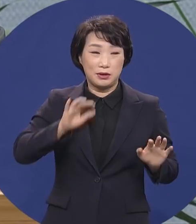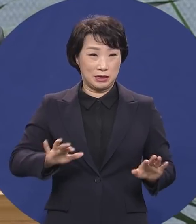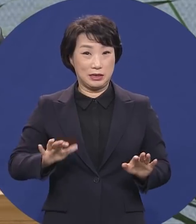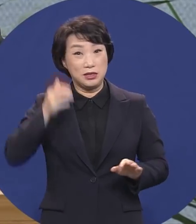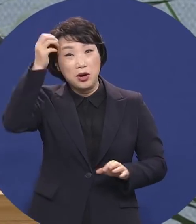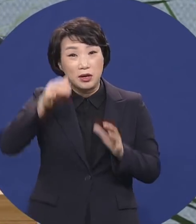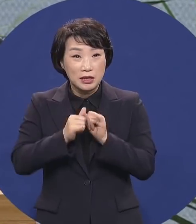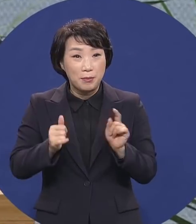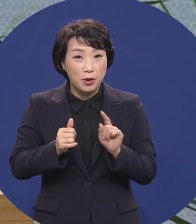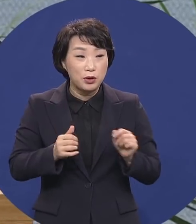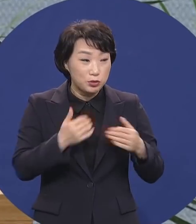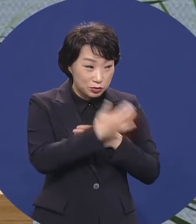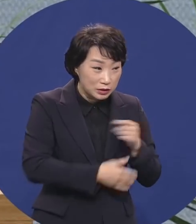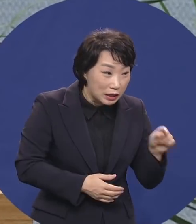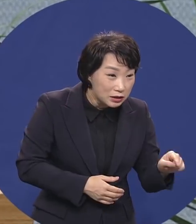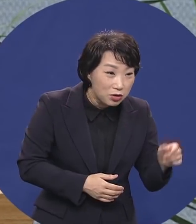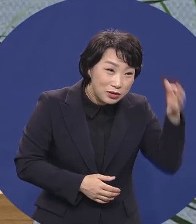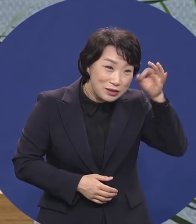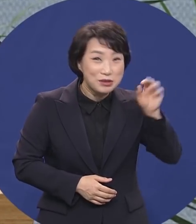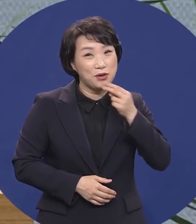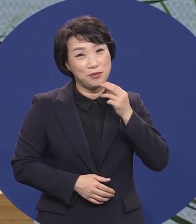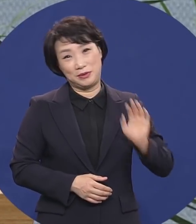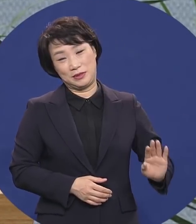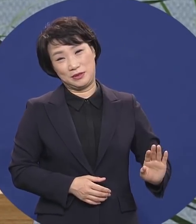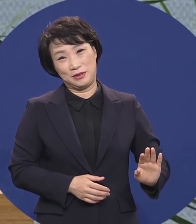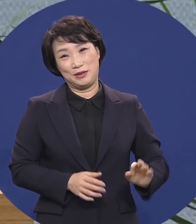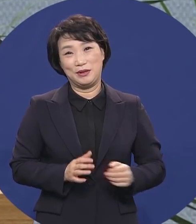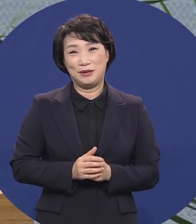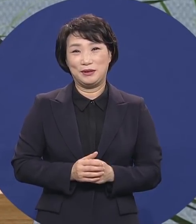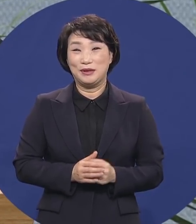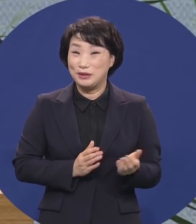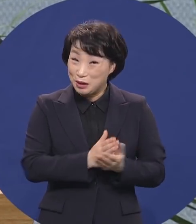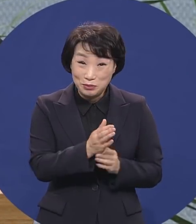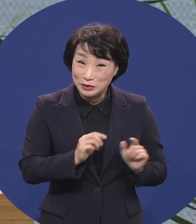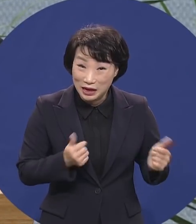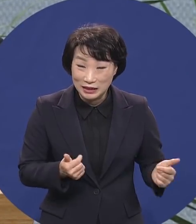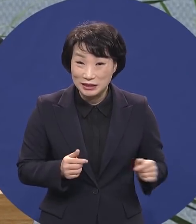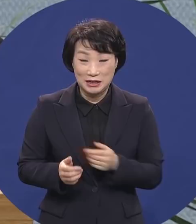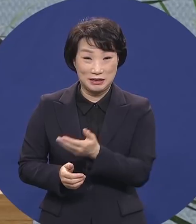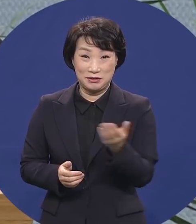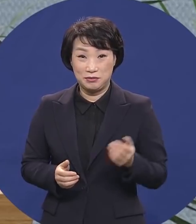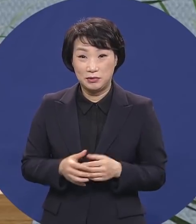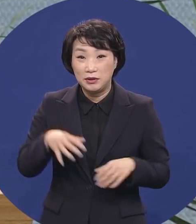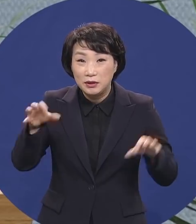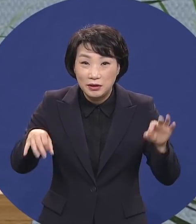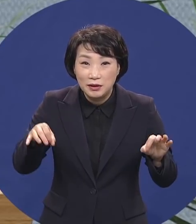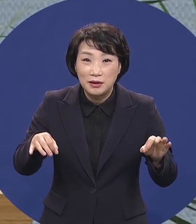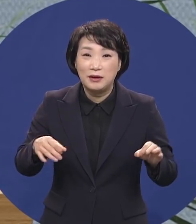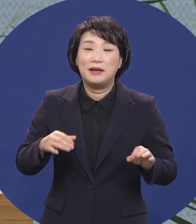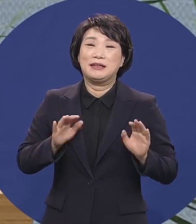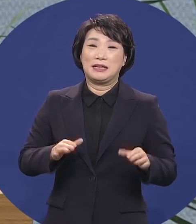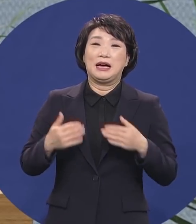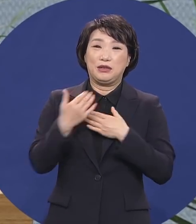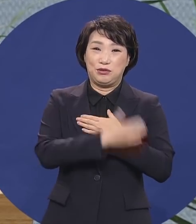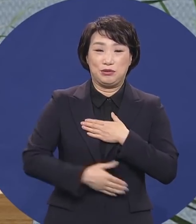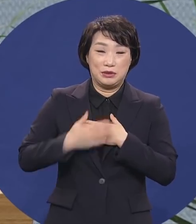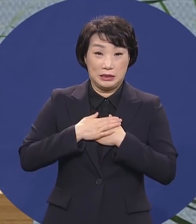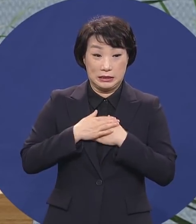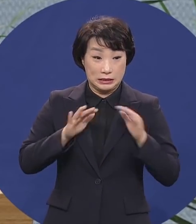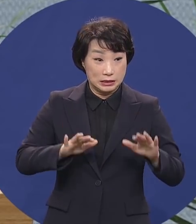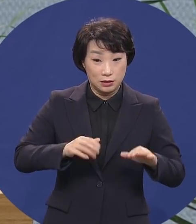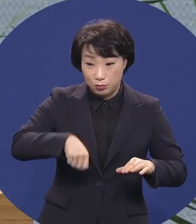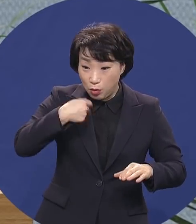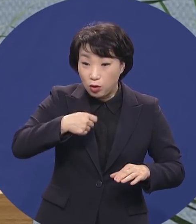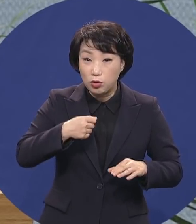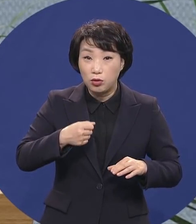사람은 육신의 존재 가치를 주역으로 삼지 않는다는 거. 육신 위에 밥 먹나요?